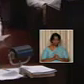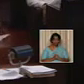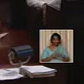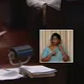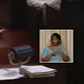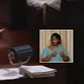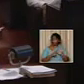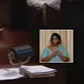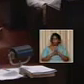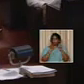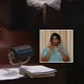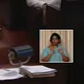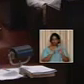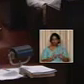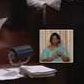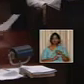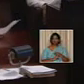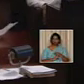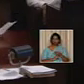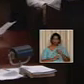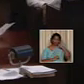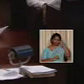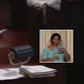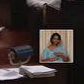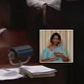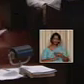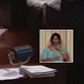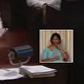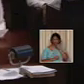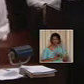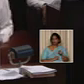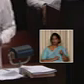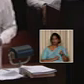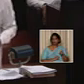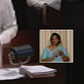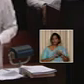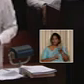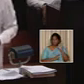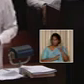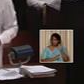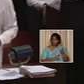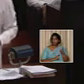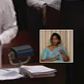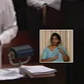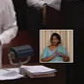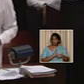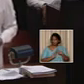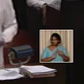විතරක් නෙවෙයි බොහොම භයානකම දේ තමයි මම දැක්ක දේ ඇත්ත වශයෙන්ම ජනාධිපතිවරයා මේ